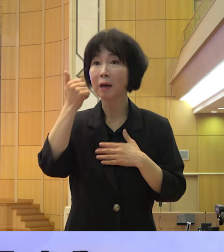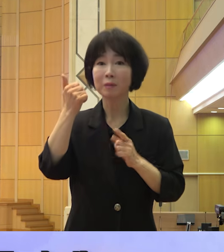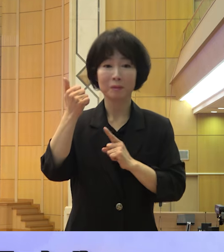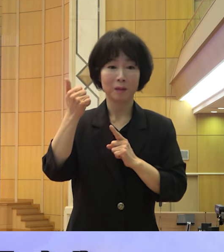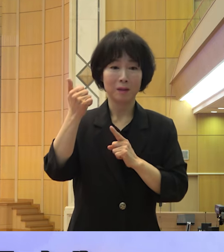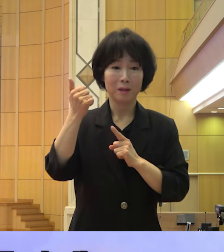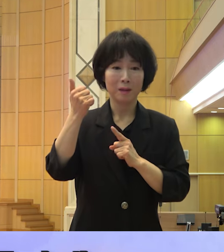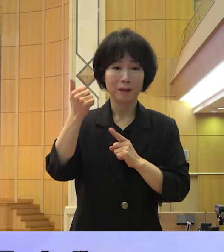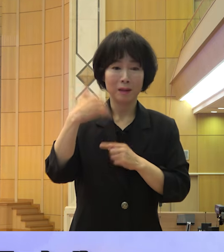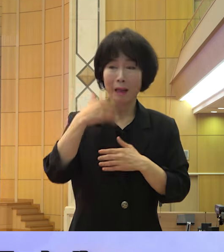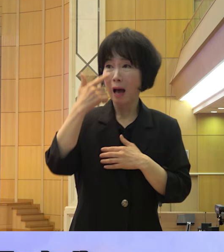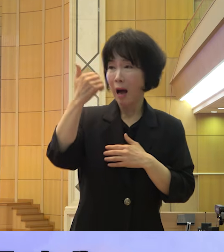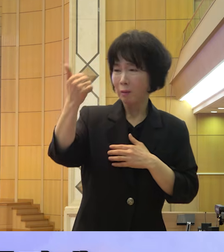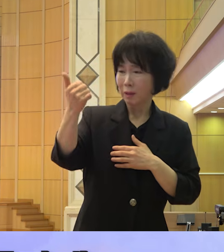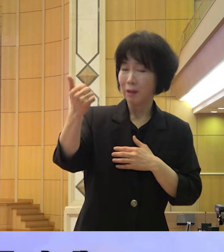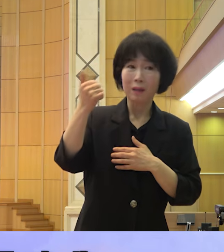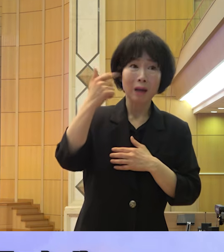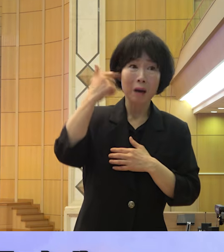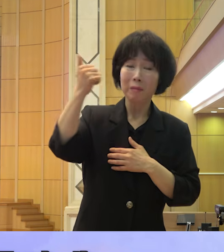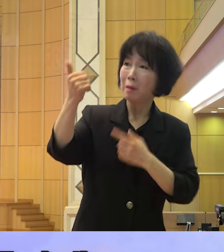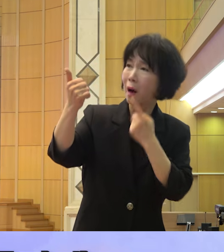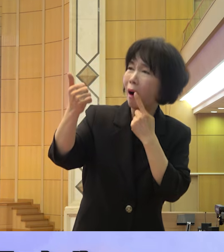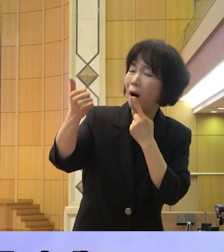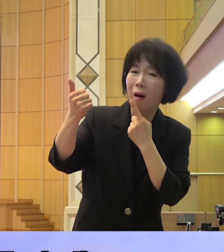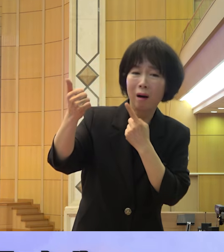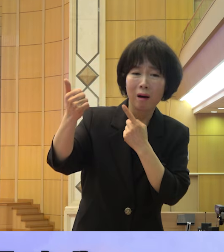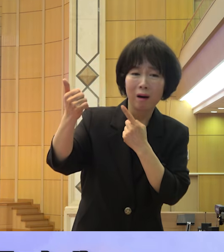참 제가 볼 때는 우리 아버님이,